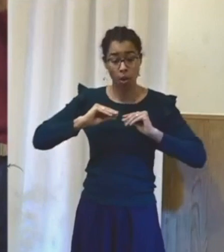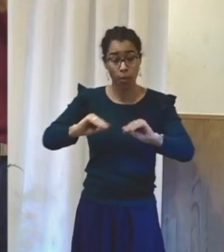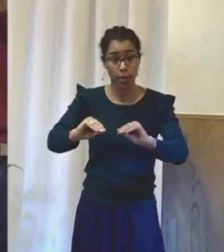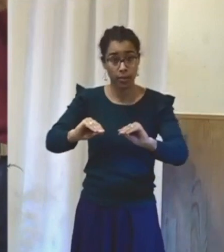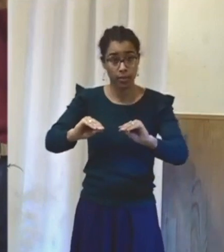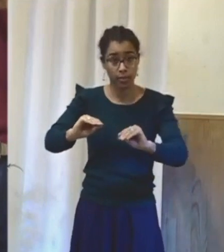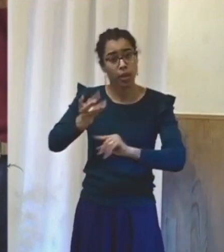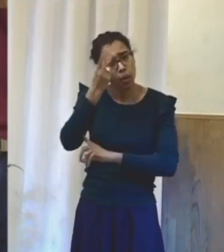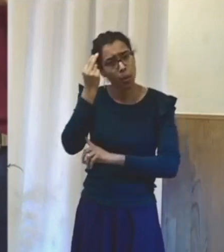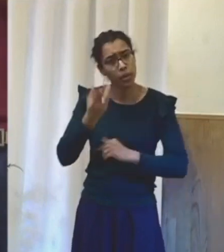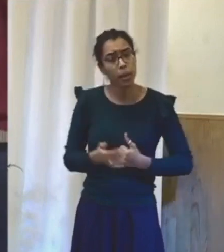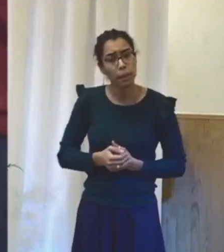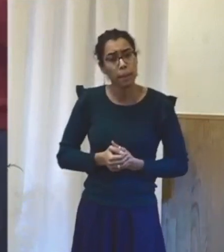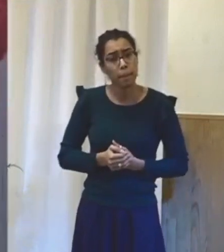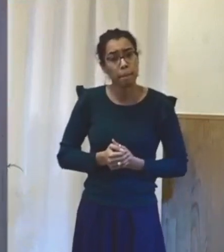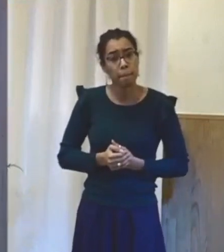Vous comprenez?